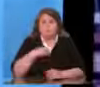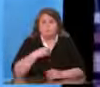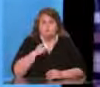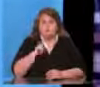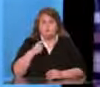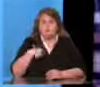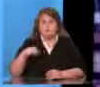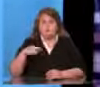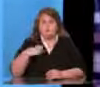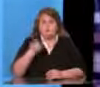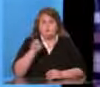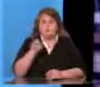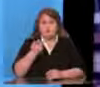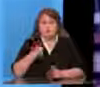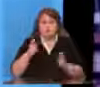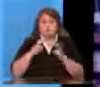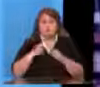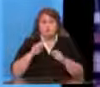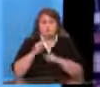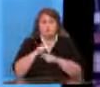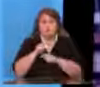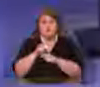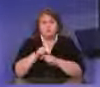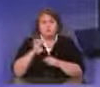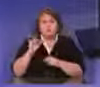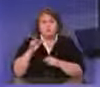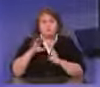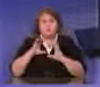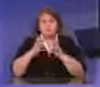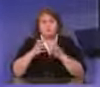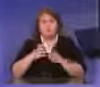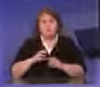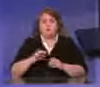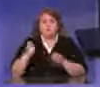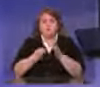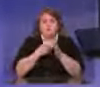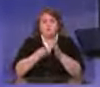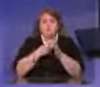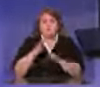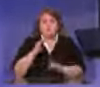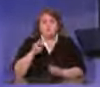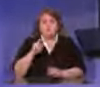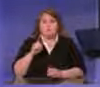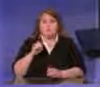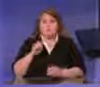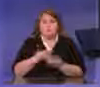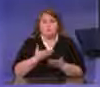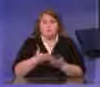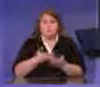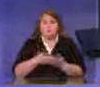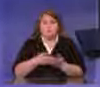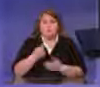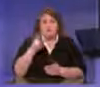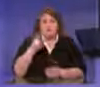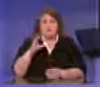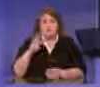мы с вами немножечко порешали и задания из международных исследований ПИЗА. На примере вот